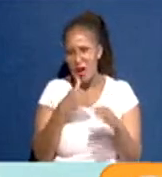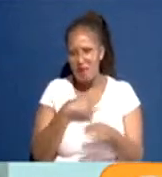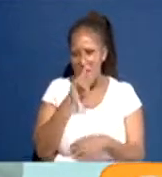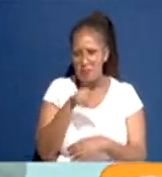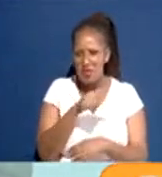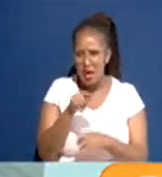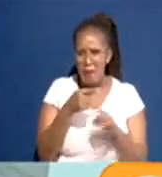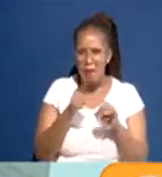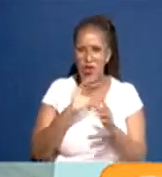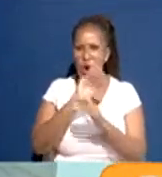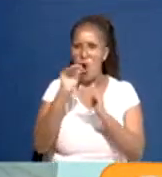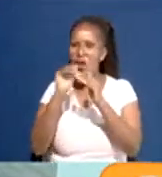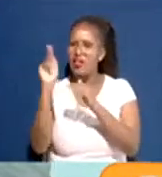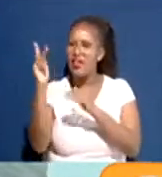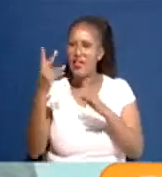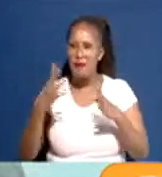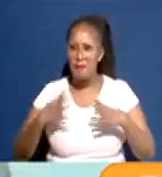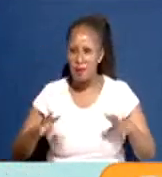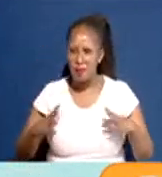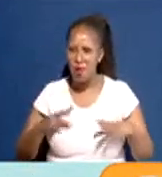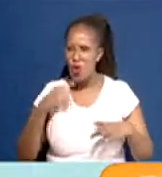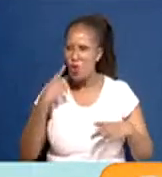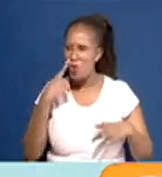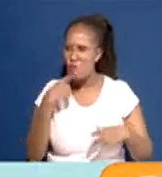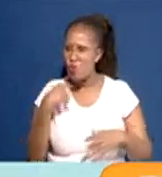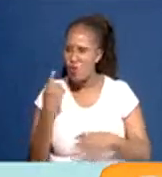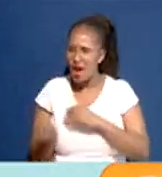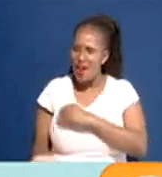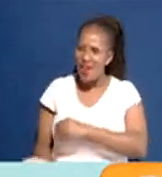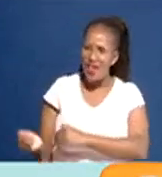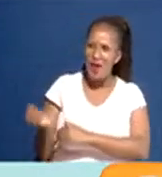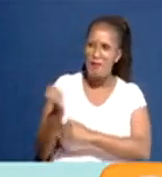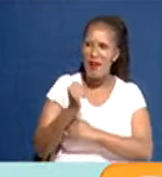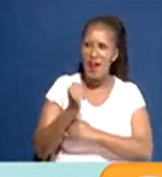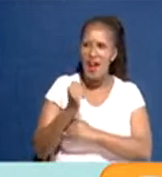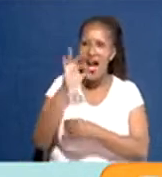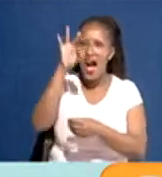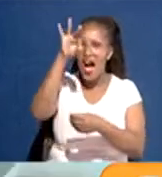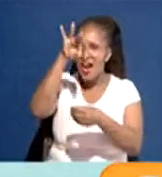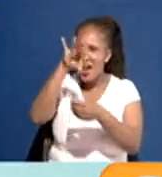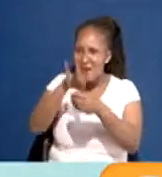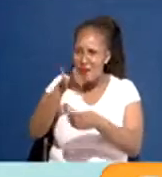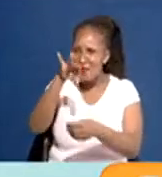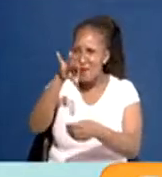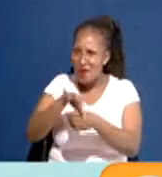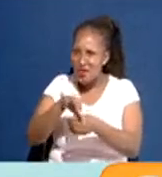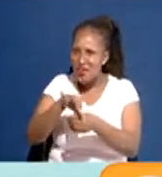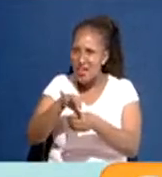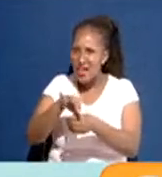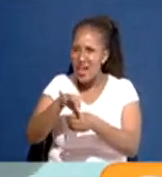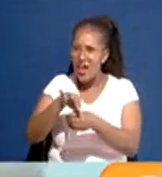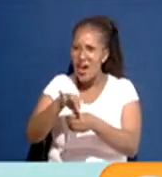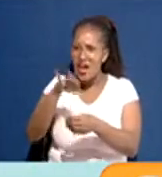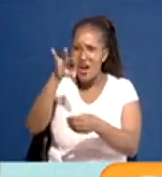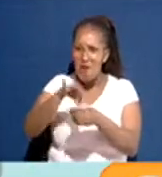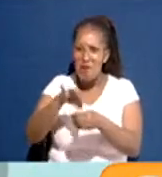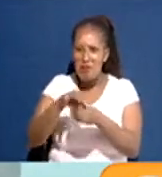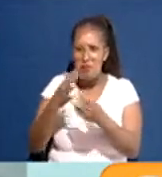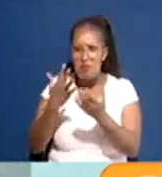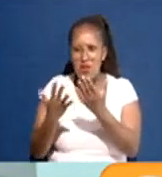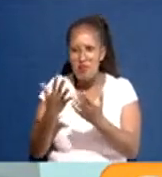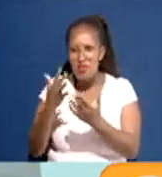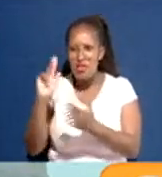kila Mkenya ambaye aliamuka akapiga kura, akapigia Kenya kwanza ama